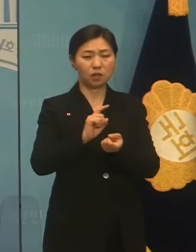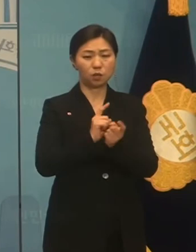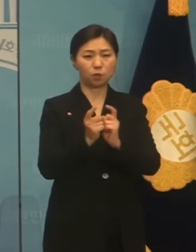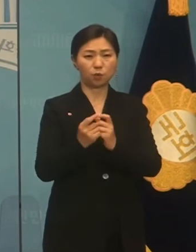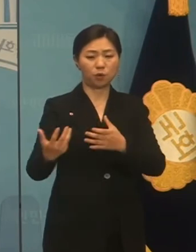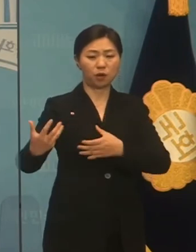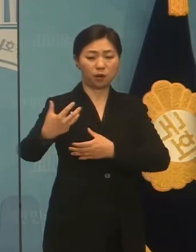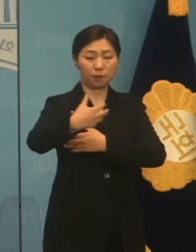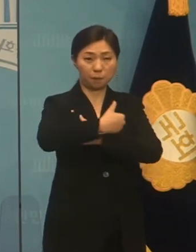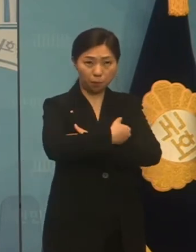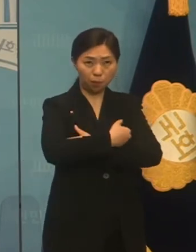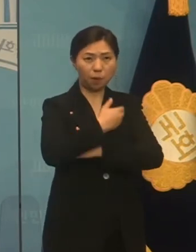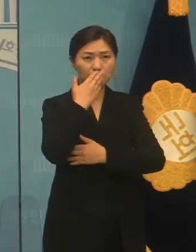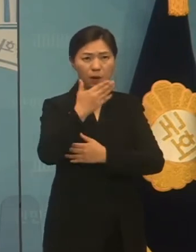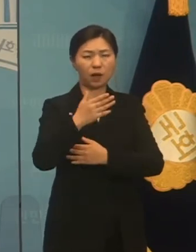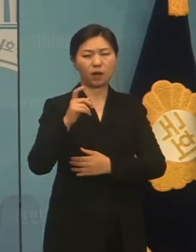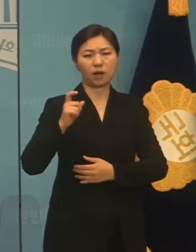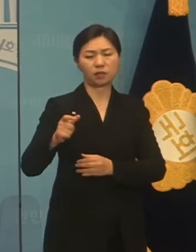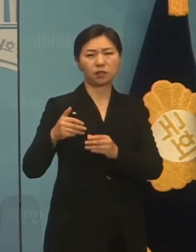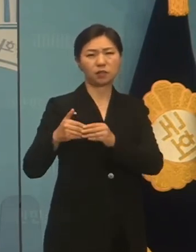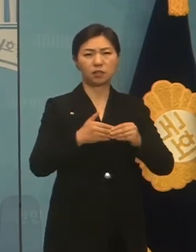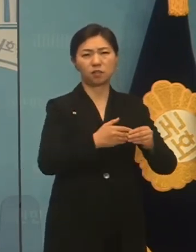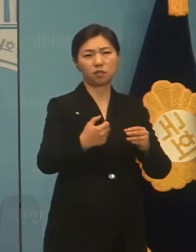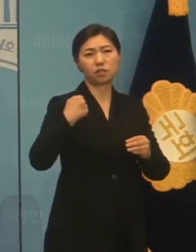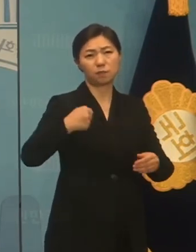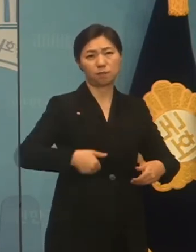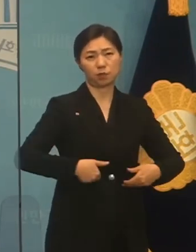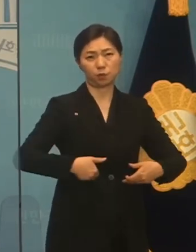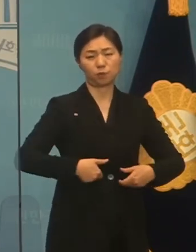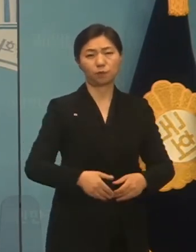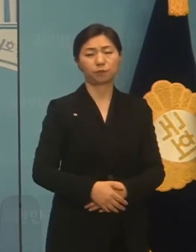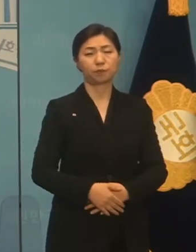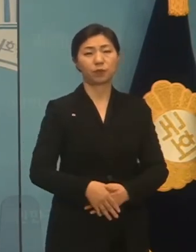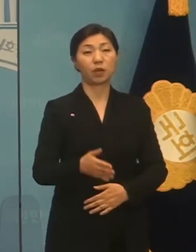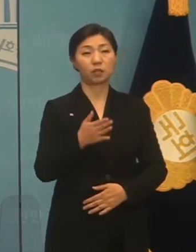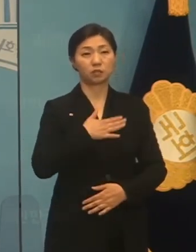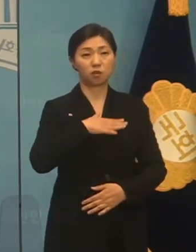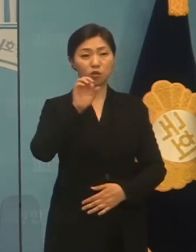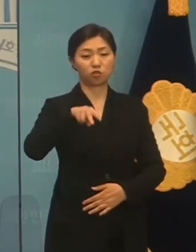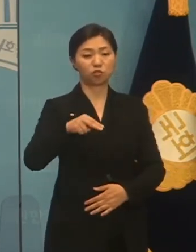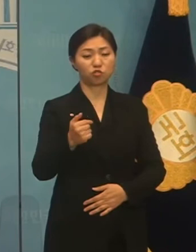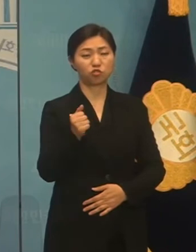강직한 리더십이 필요합니다. 저 윤영석이